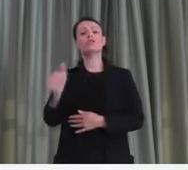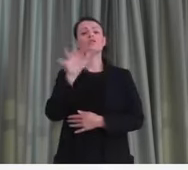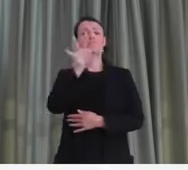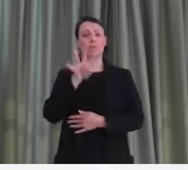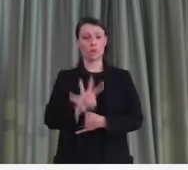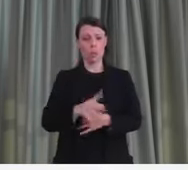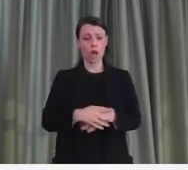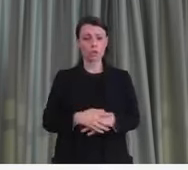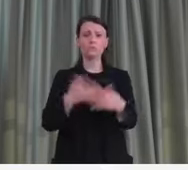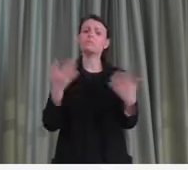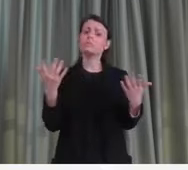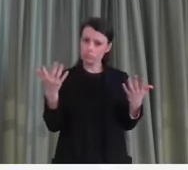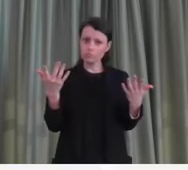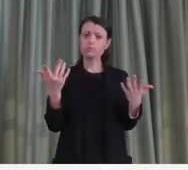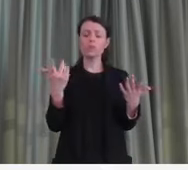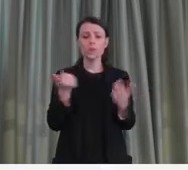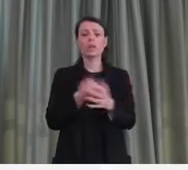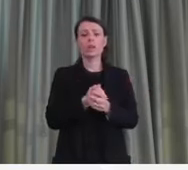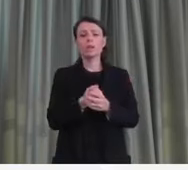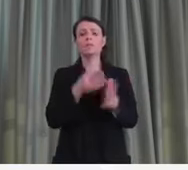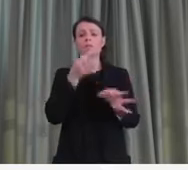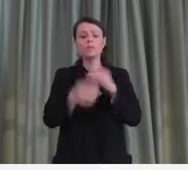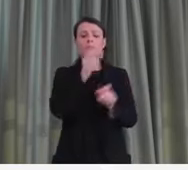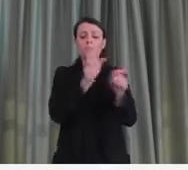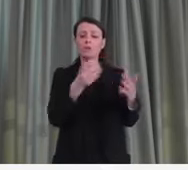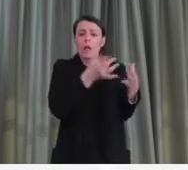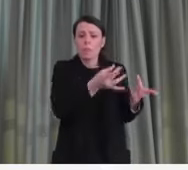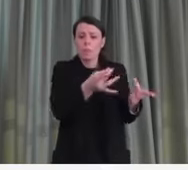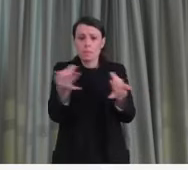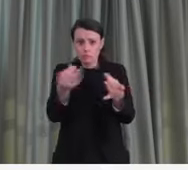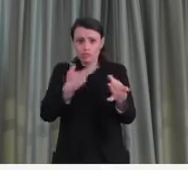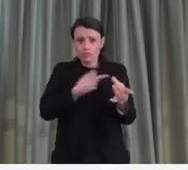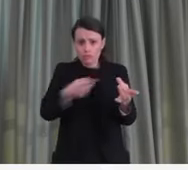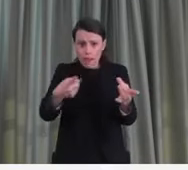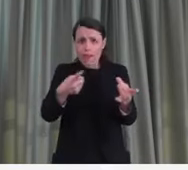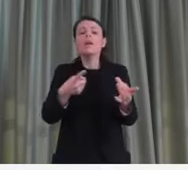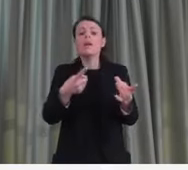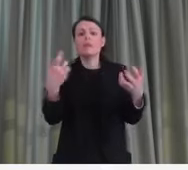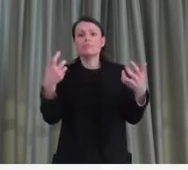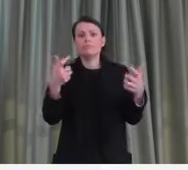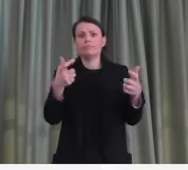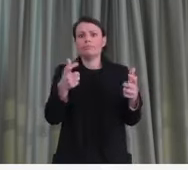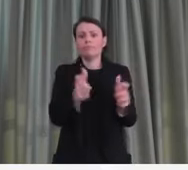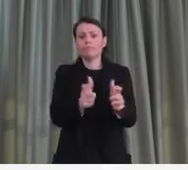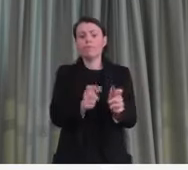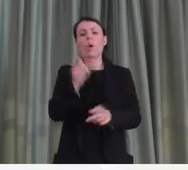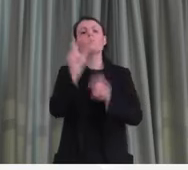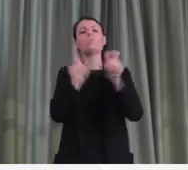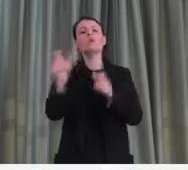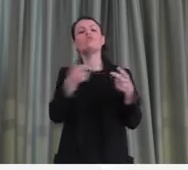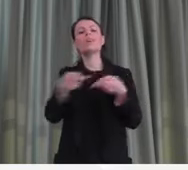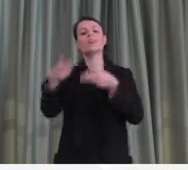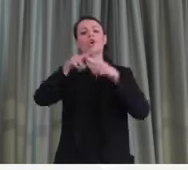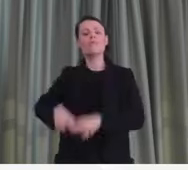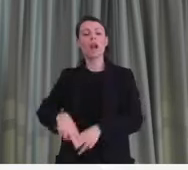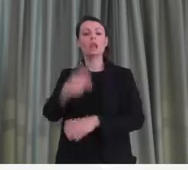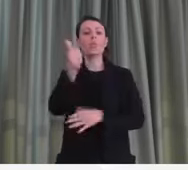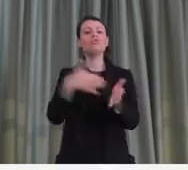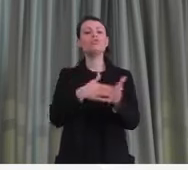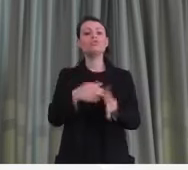quindi diminuiscono il numero dei positivi nelle persone ricoverate 11880 3